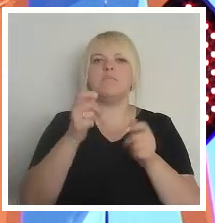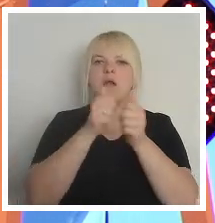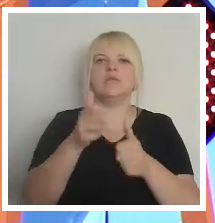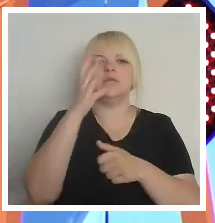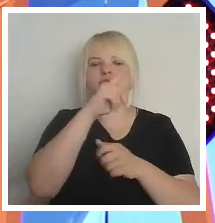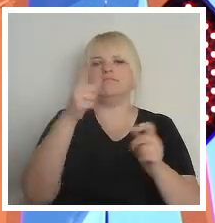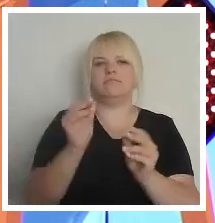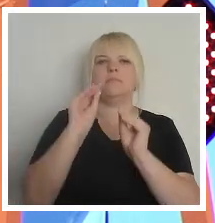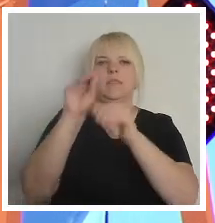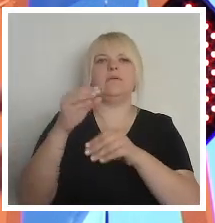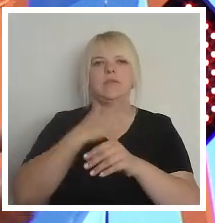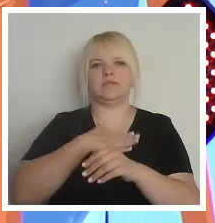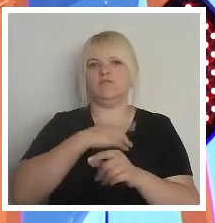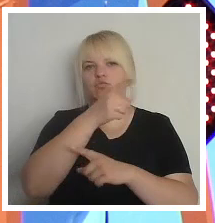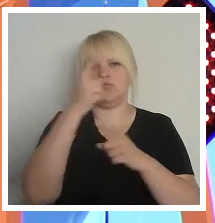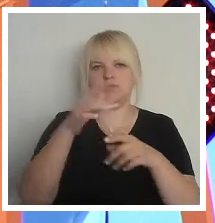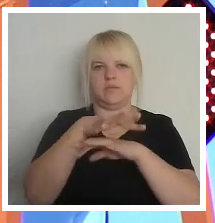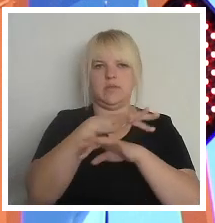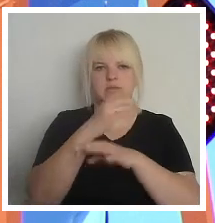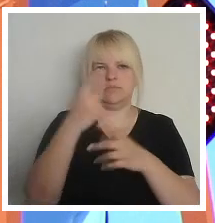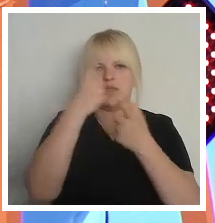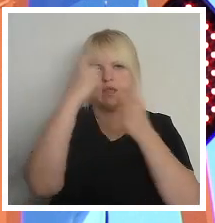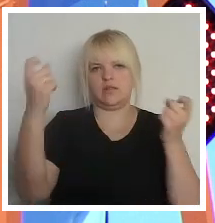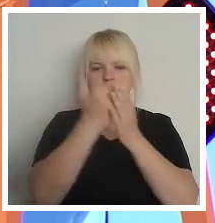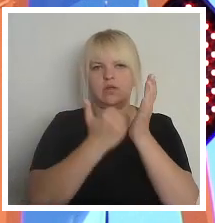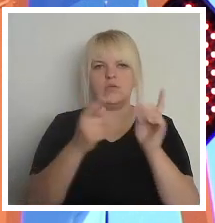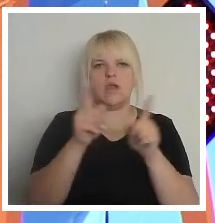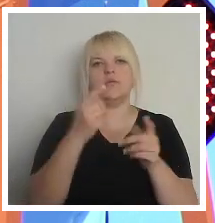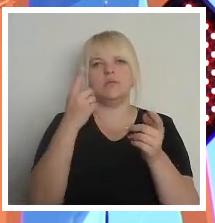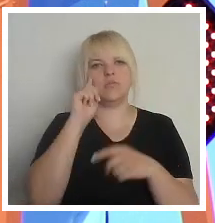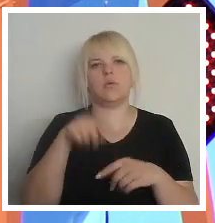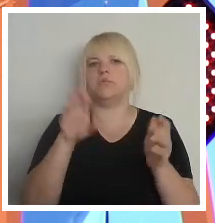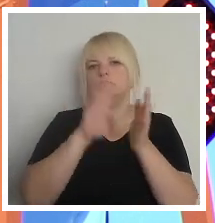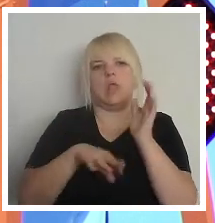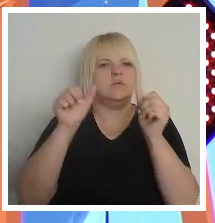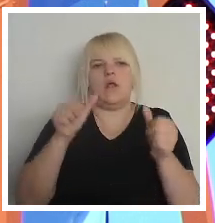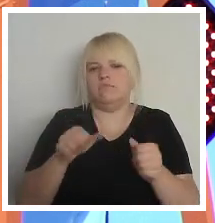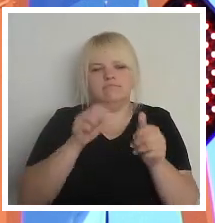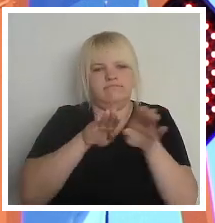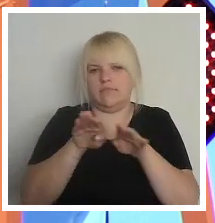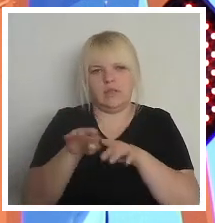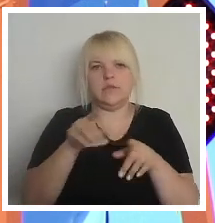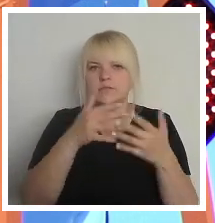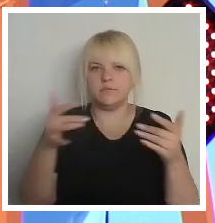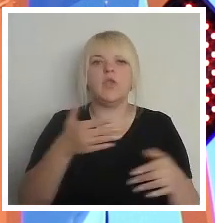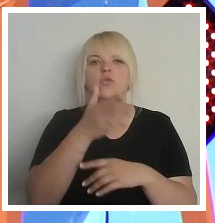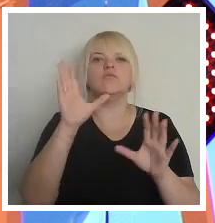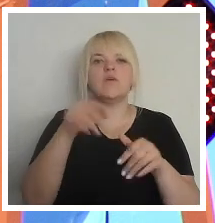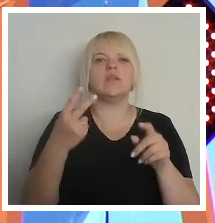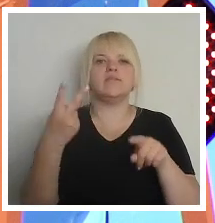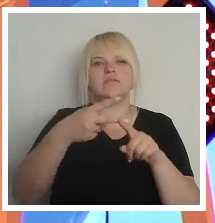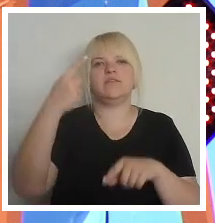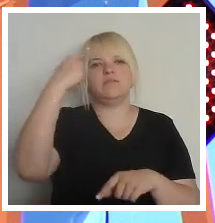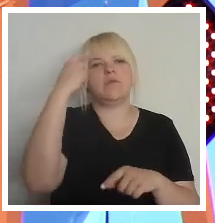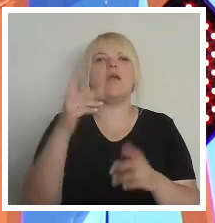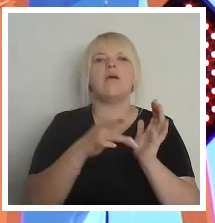sabiedriskā mēdija saturu, protams, atstājot visu brīvpējā, var bez reklāmām un tam līdzīgi. Jūs varat divreiz iedomāties, kāda būtu